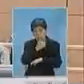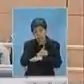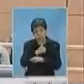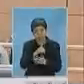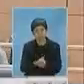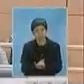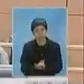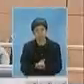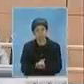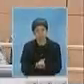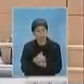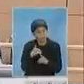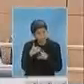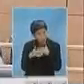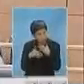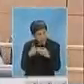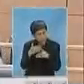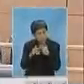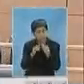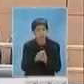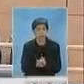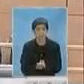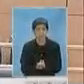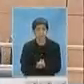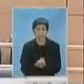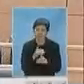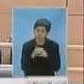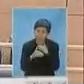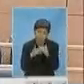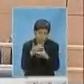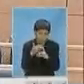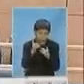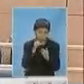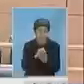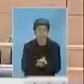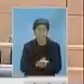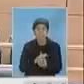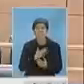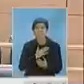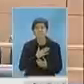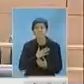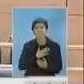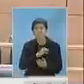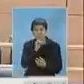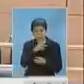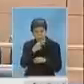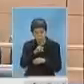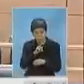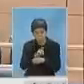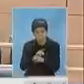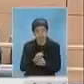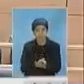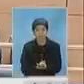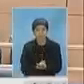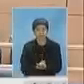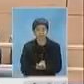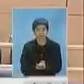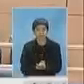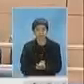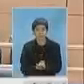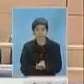เมืองก็เดินหน้ามาเรื่อยๆผมเรียนท่านประธานอย่างนี้นะครับ